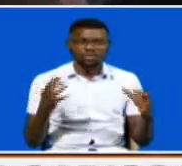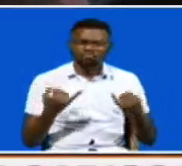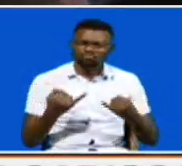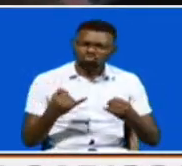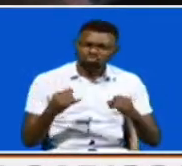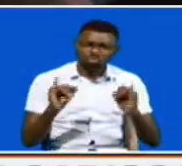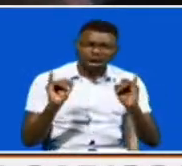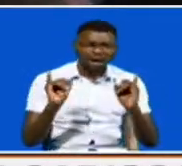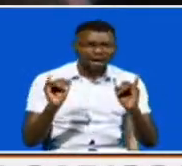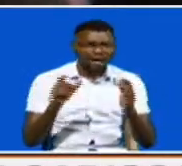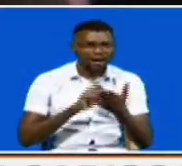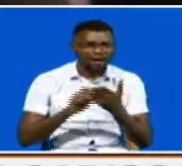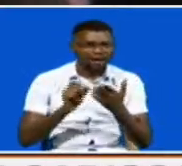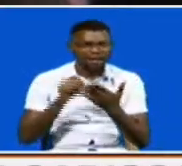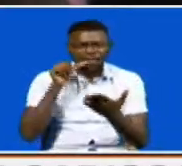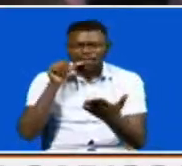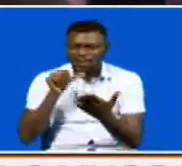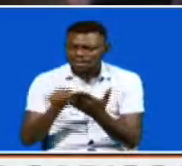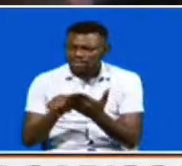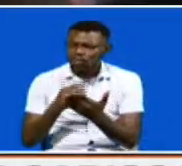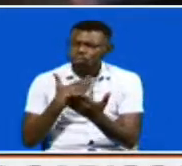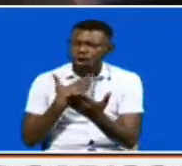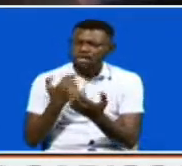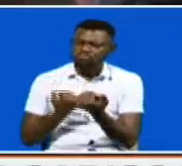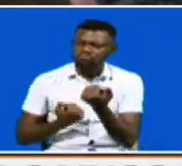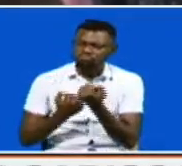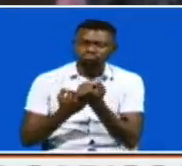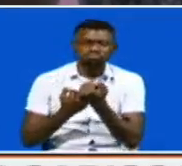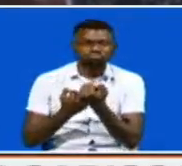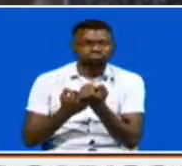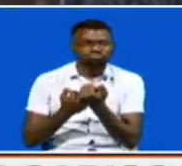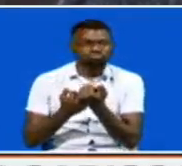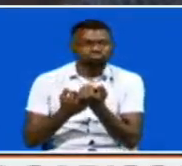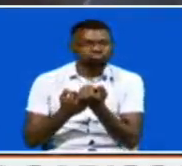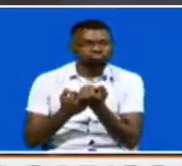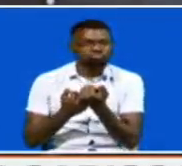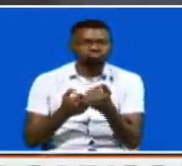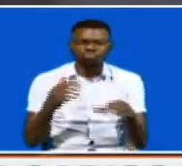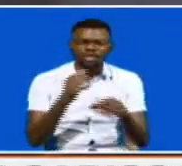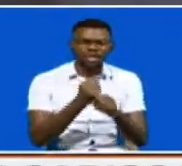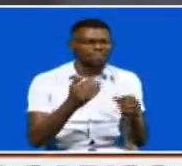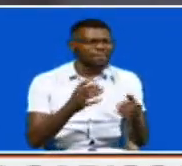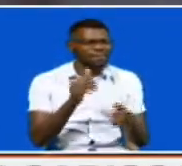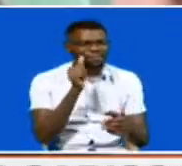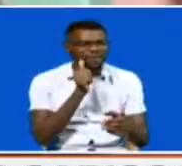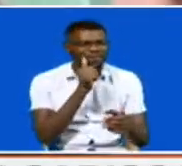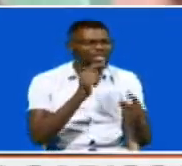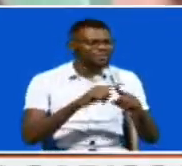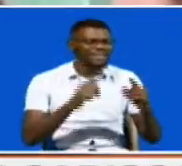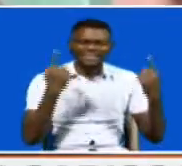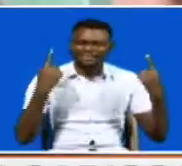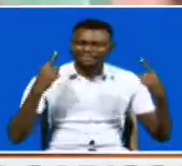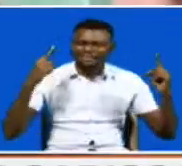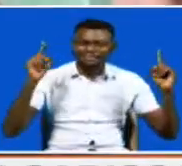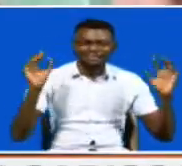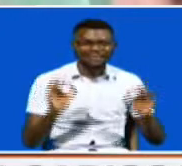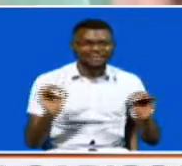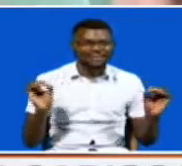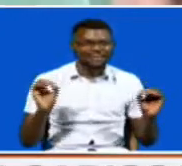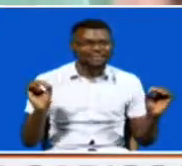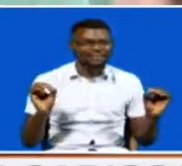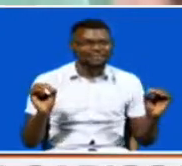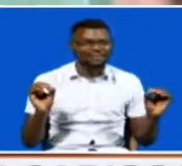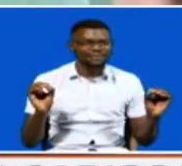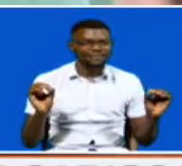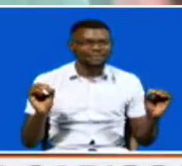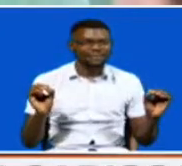kuandikia waraka wa kutaka msaada wa karo kwa mashirika au hata wahisani ziligonga mwamba. Nataka kufaulu na kufika mbali